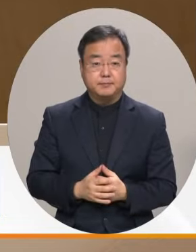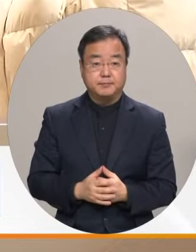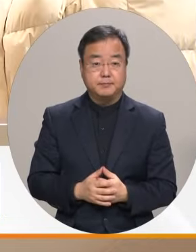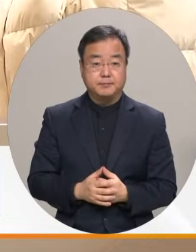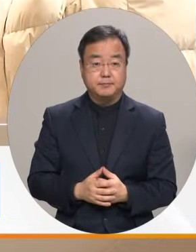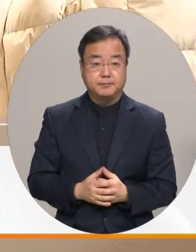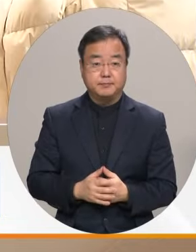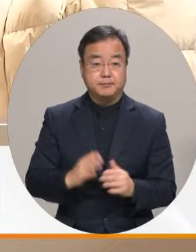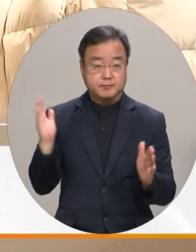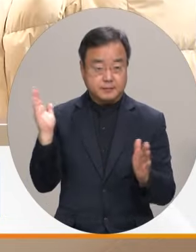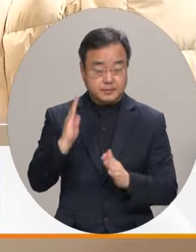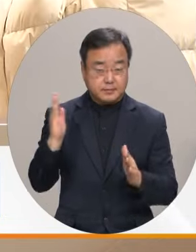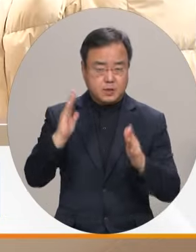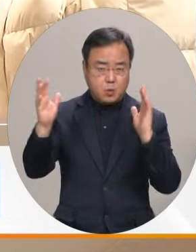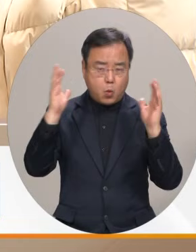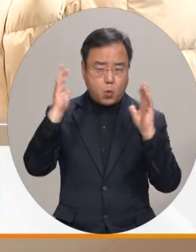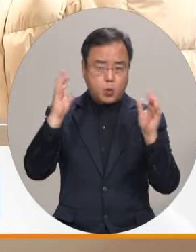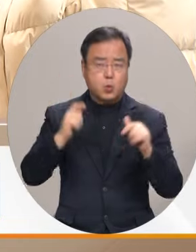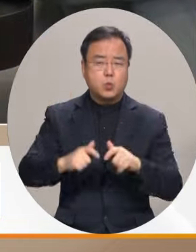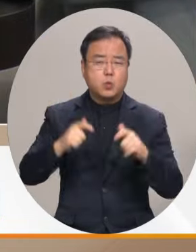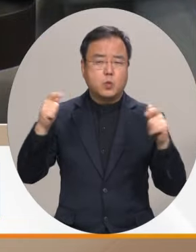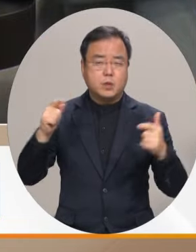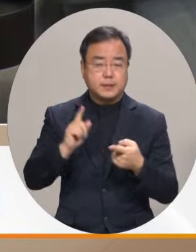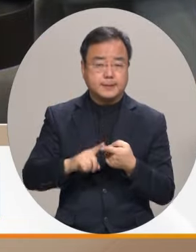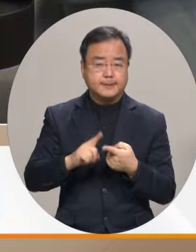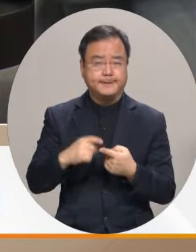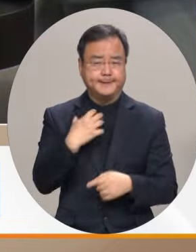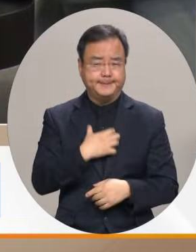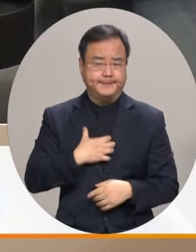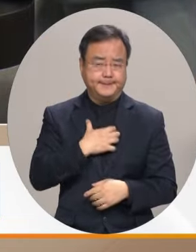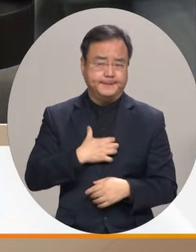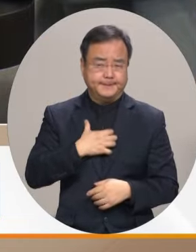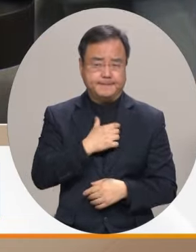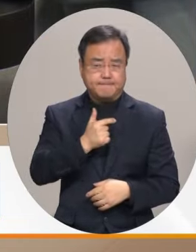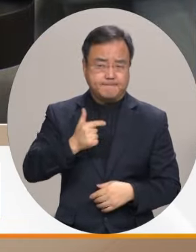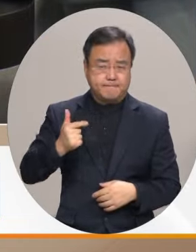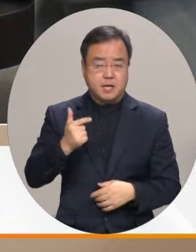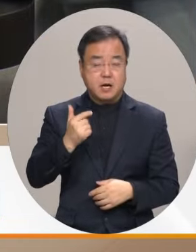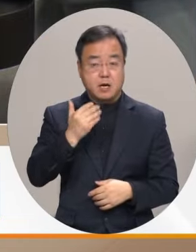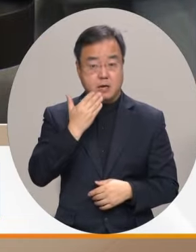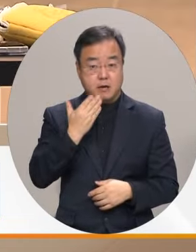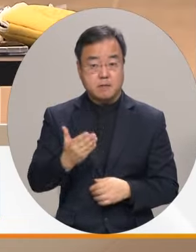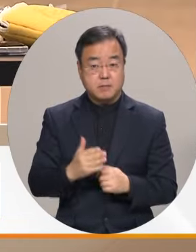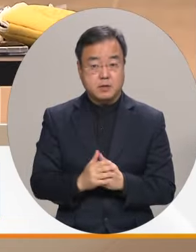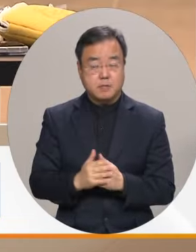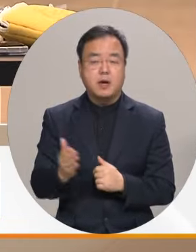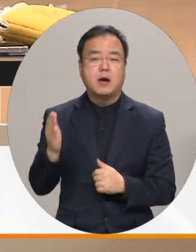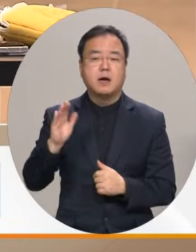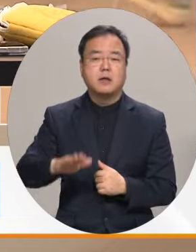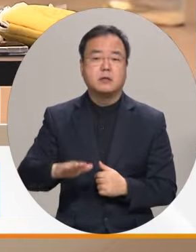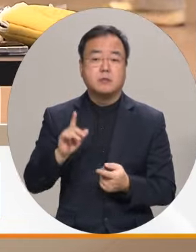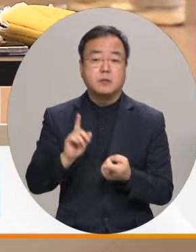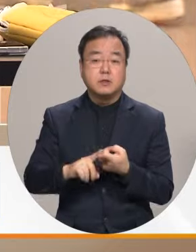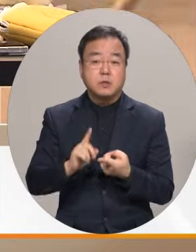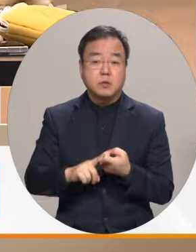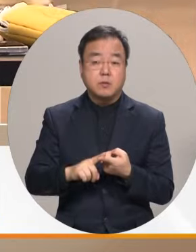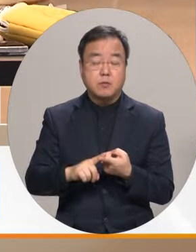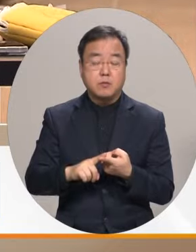이제 수험생들의 혼란이 늘어나는만큼 불안이 커질 수밖에 없는 영역들이 있겠죠 그러나 그럼에도 불구하고